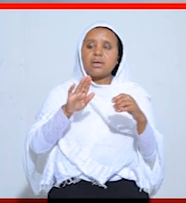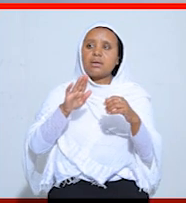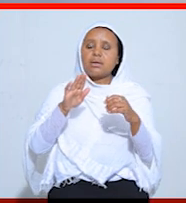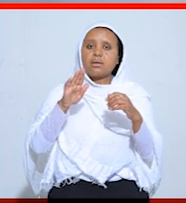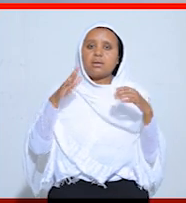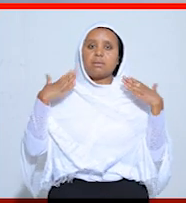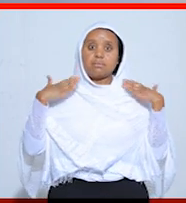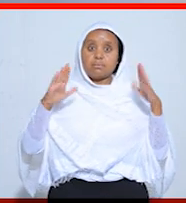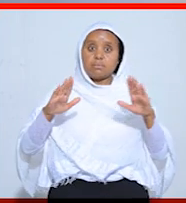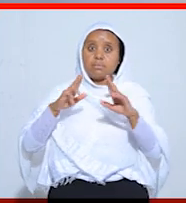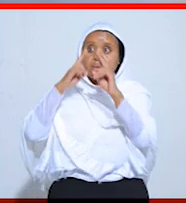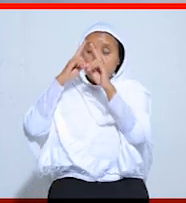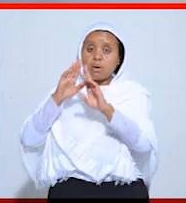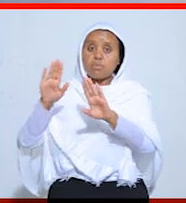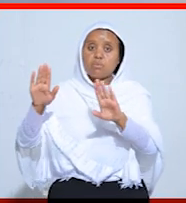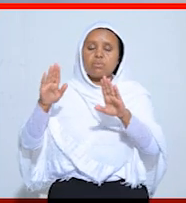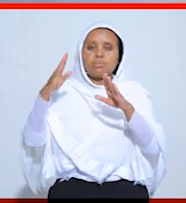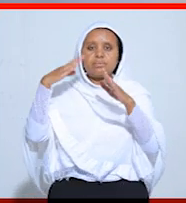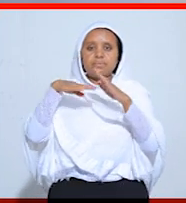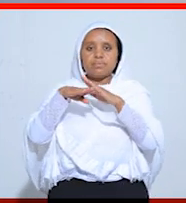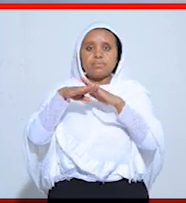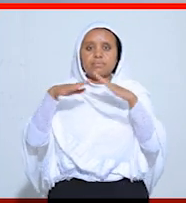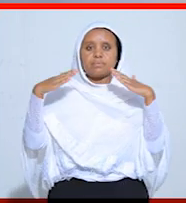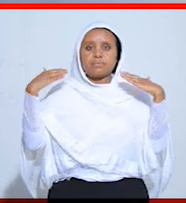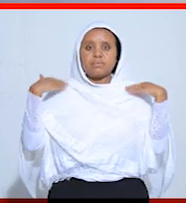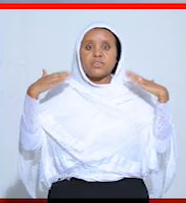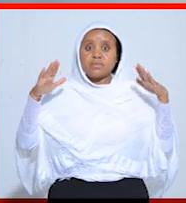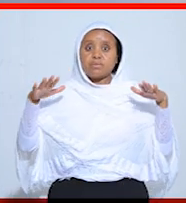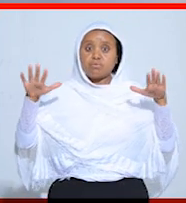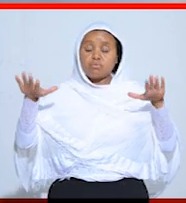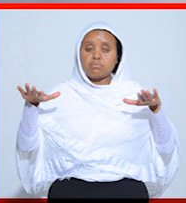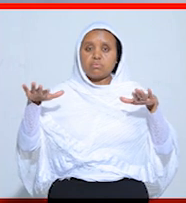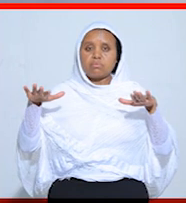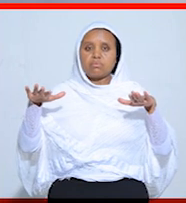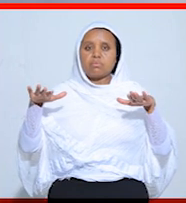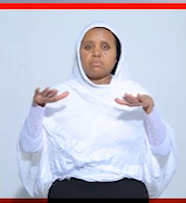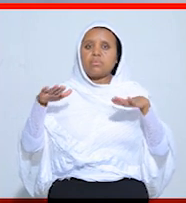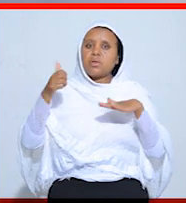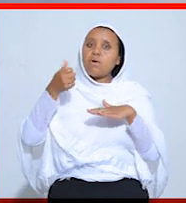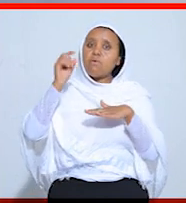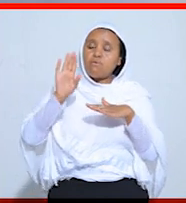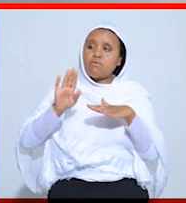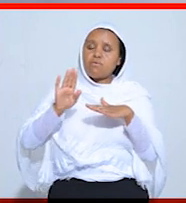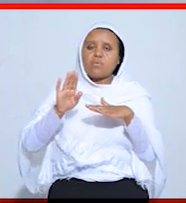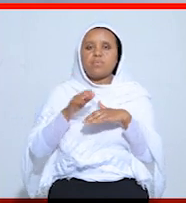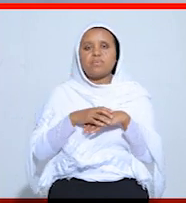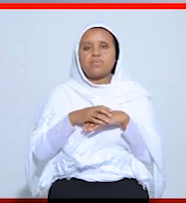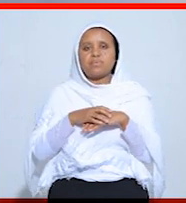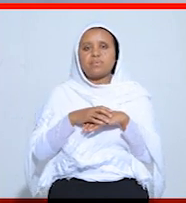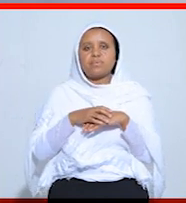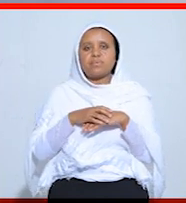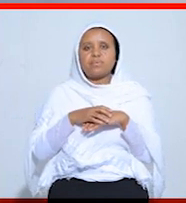ከብሮ ለእም አስረጸ ክንፈ በመጠነነዊህ ቆሙ ለኦፍ ወለትንና አስመ ክንፍ